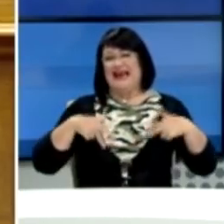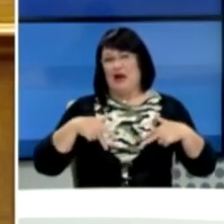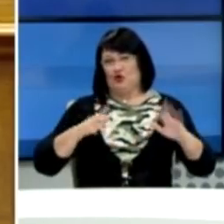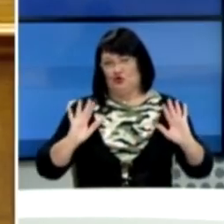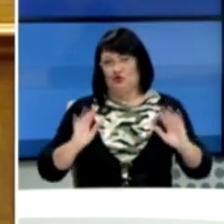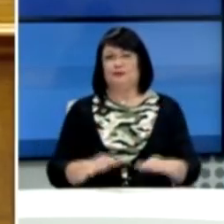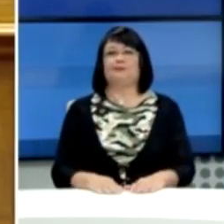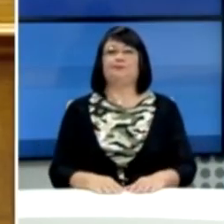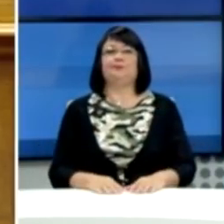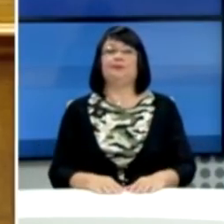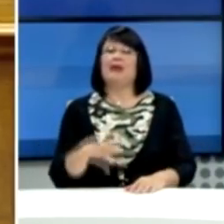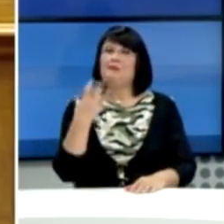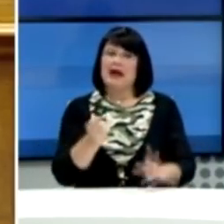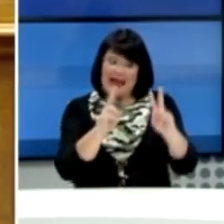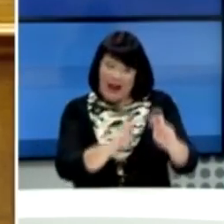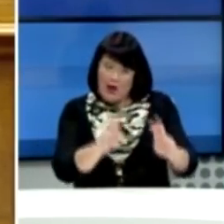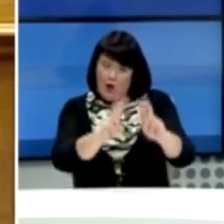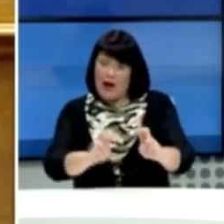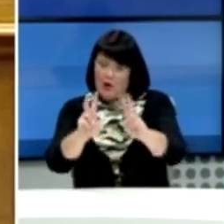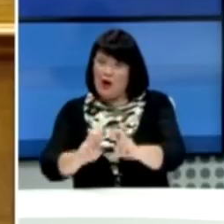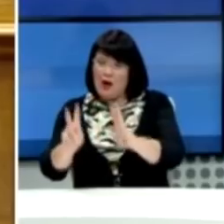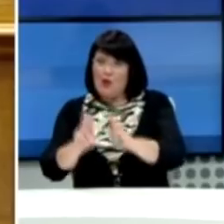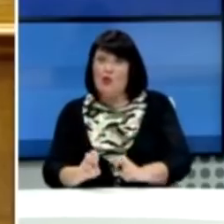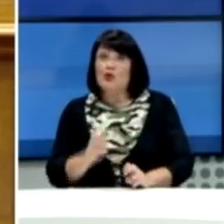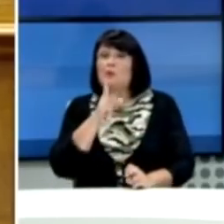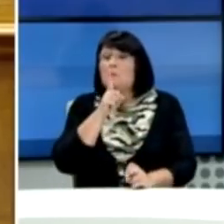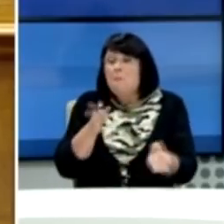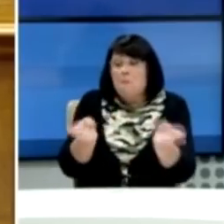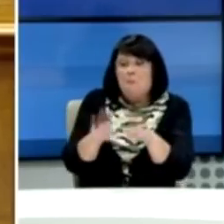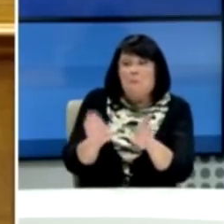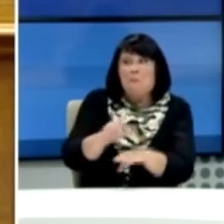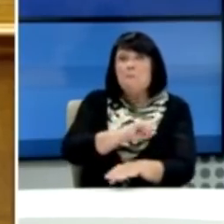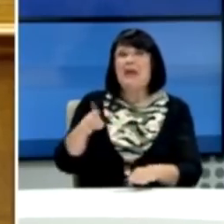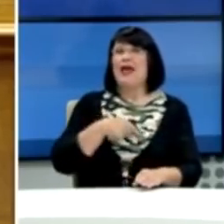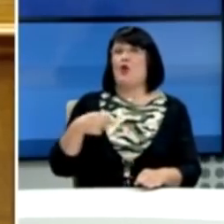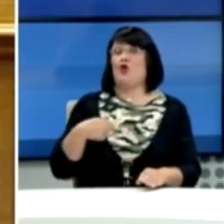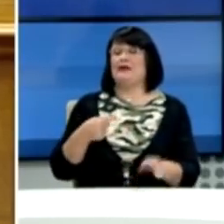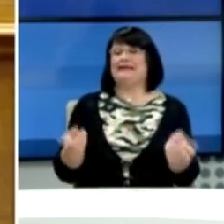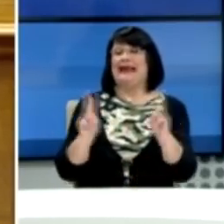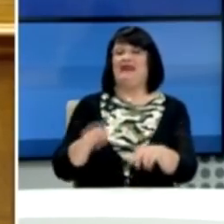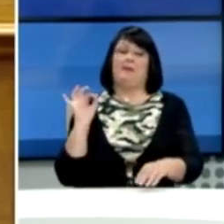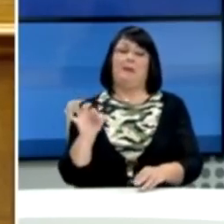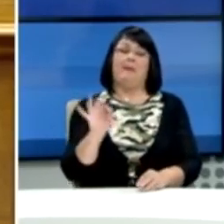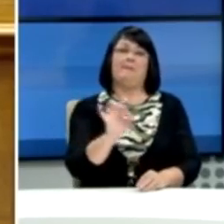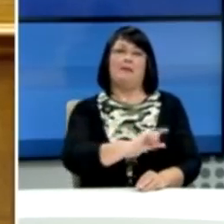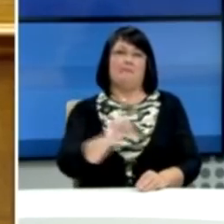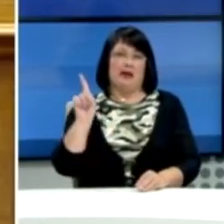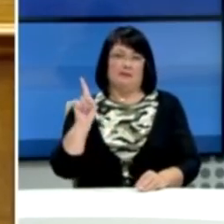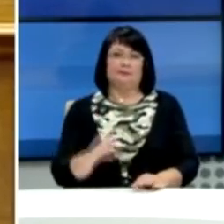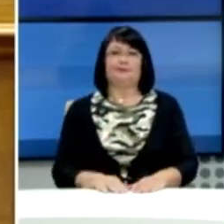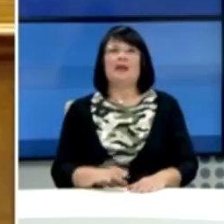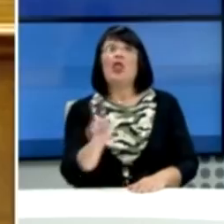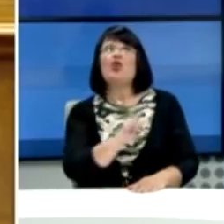κράτους. Να υπάρξουν έλεγχοι για την αποσιώπηση κρουσμάτων από τις εργοδοσίες. Να αυξηθούν τώρα